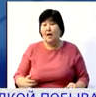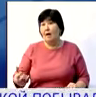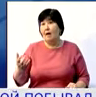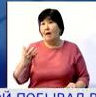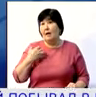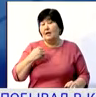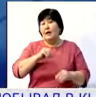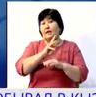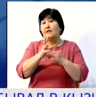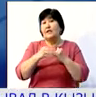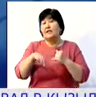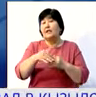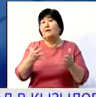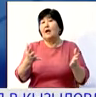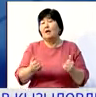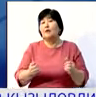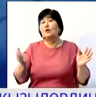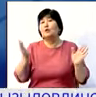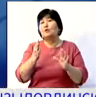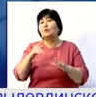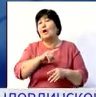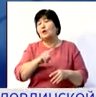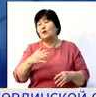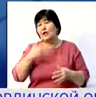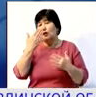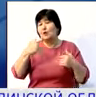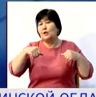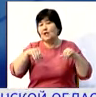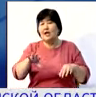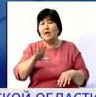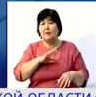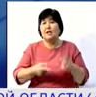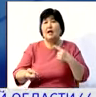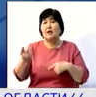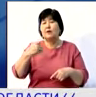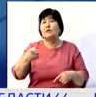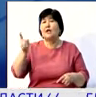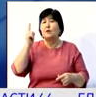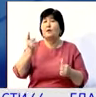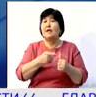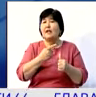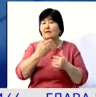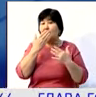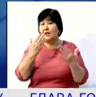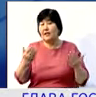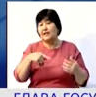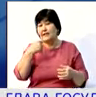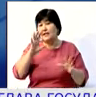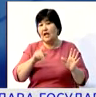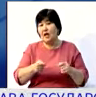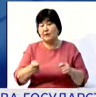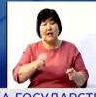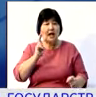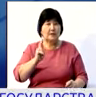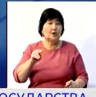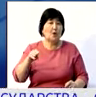Кызылорда, священная земля, где принимались судьбоносные для нашего народа решения, было возвращено исконное наименование народа, сказал президент